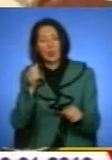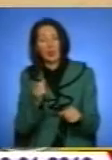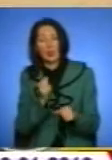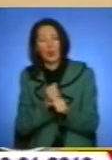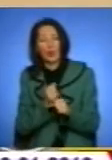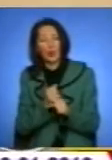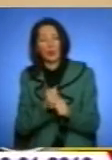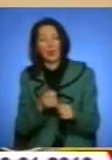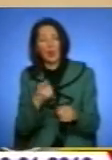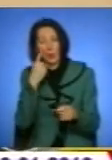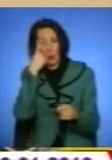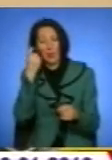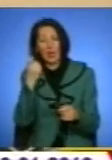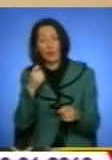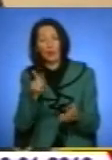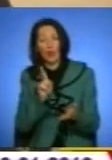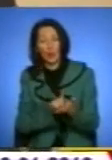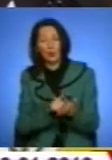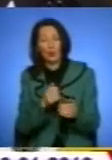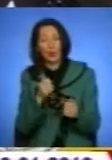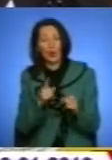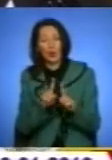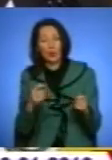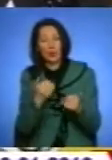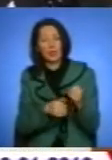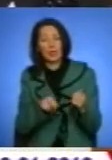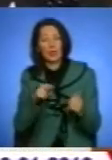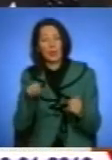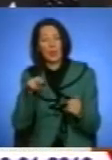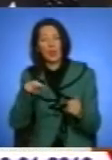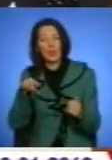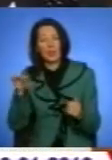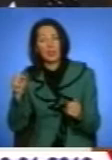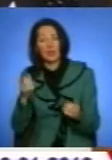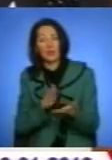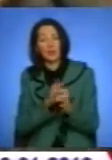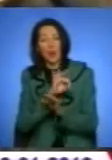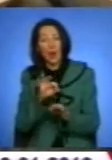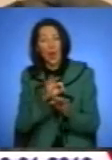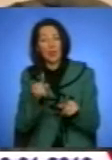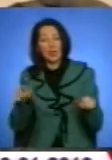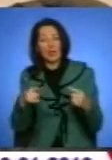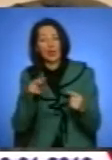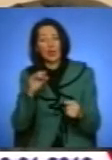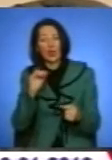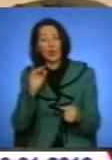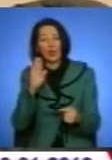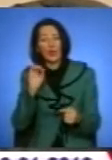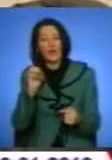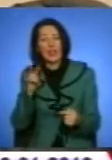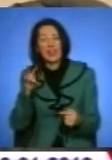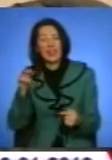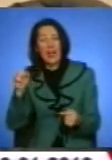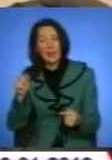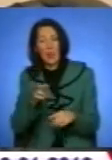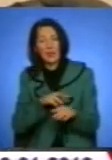функцію, особливо серед підлітків. В Україні розробляються проекти створення ювенальної міліції. У цьому році кримінальна міліція у справах